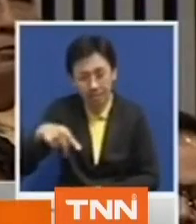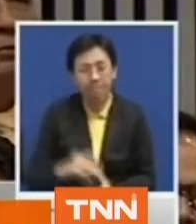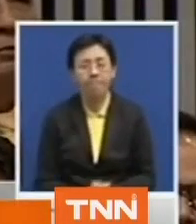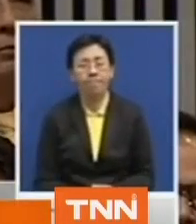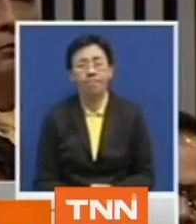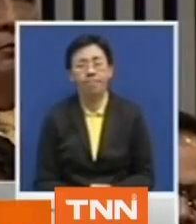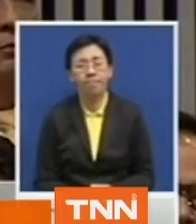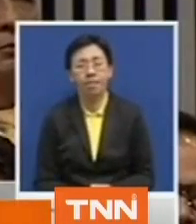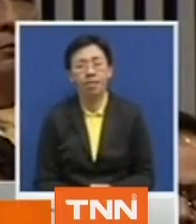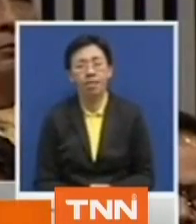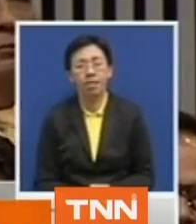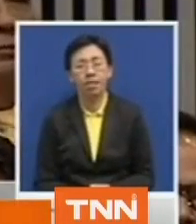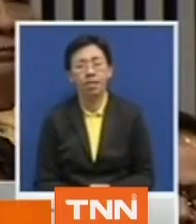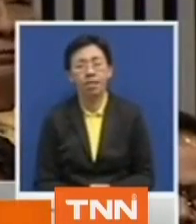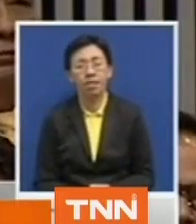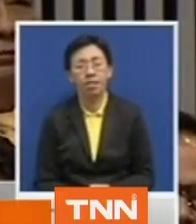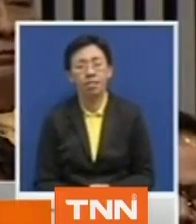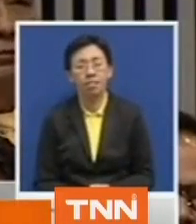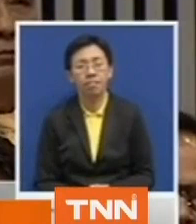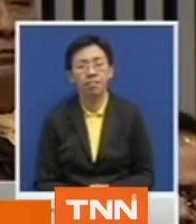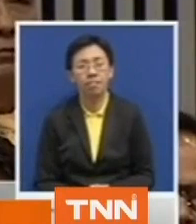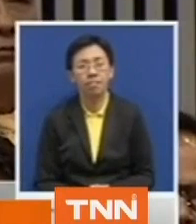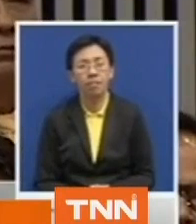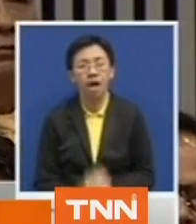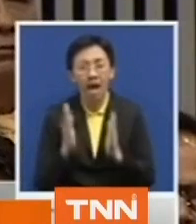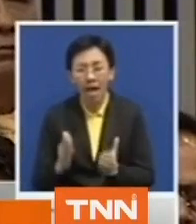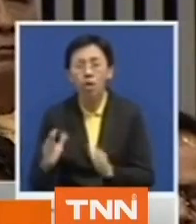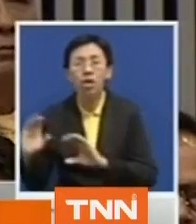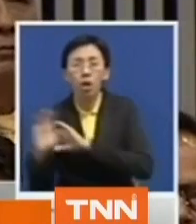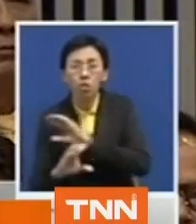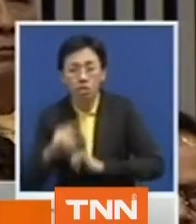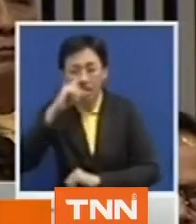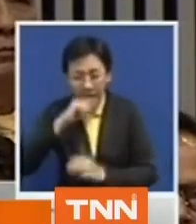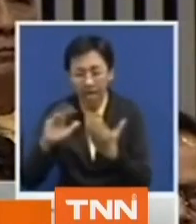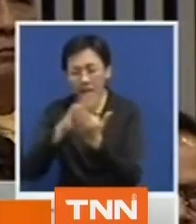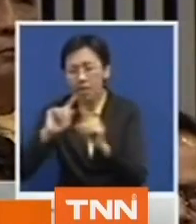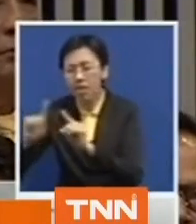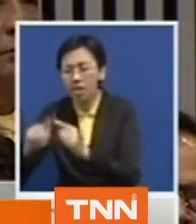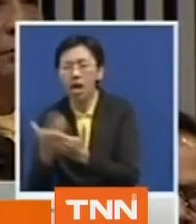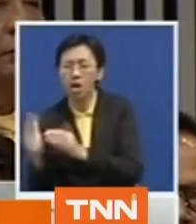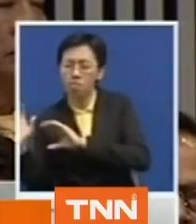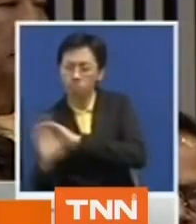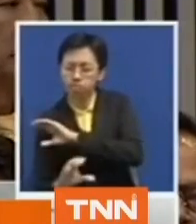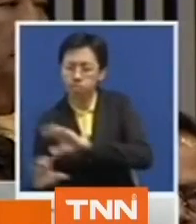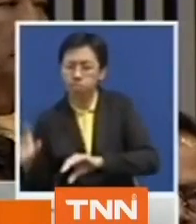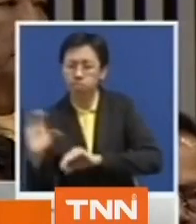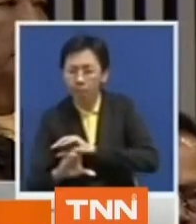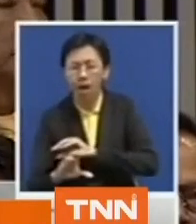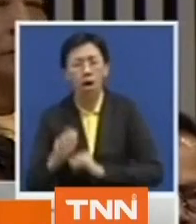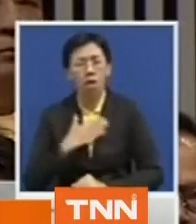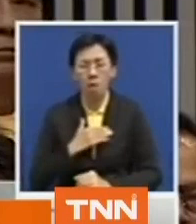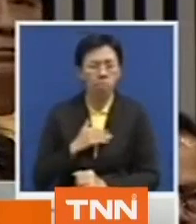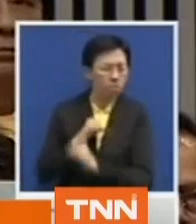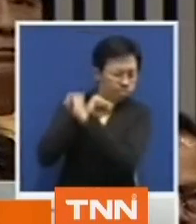หาให้กับพี่น้องเกษตรกรได้นะคะคุณทิมพิธาลิ้มเจริญรัตน์ส.ส.บัญชีรายชื่อของพรรคอนาคตให